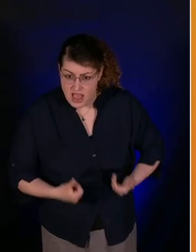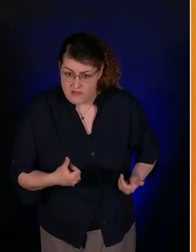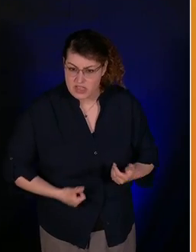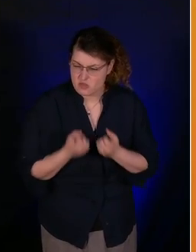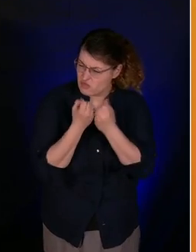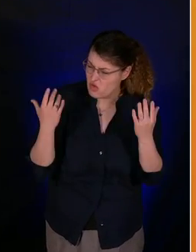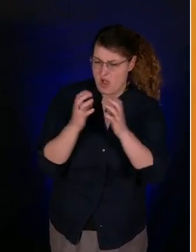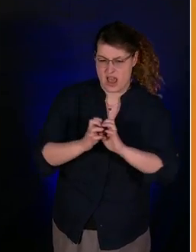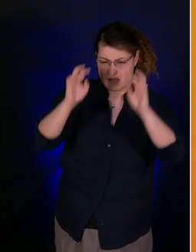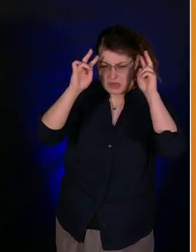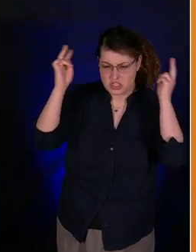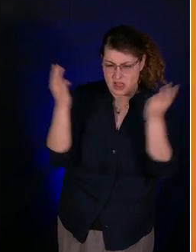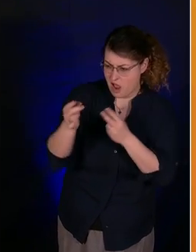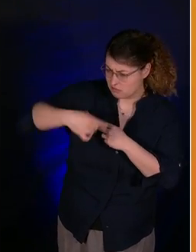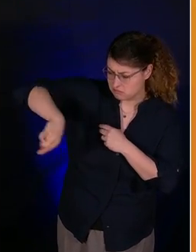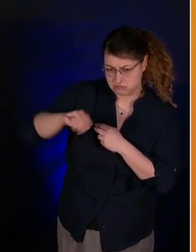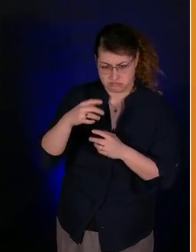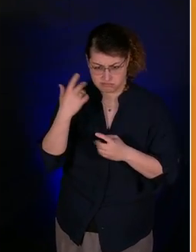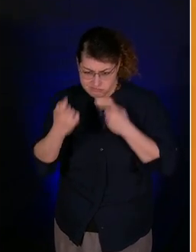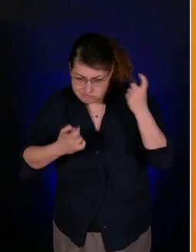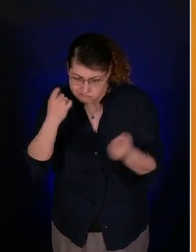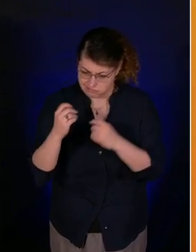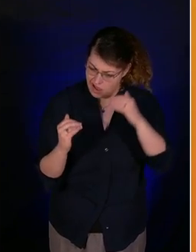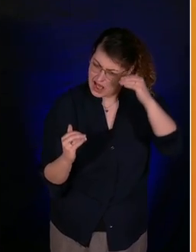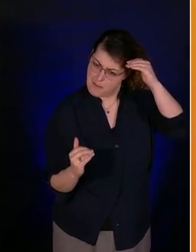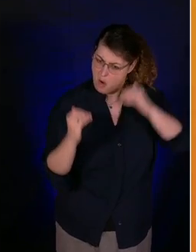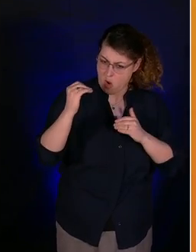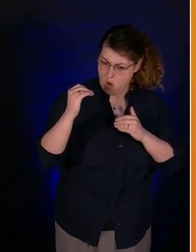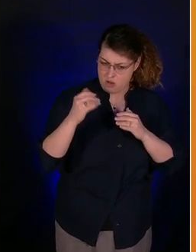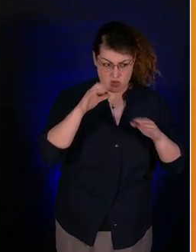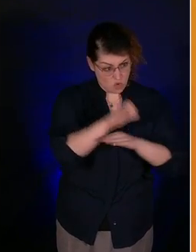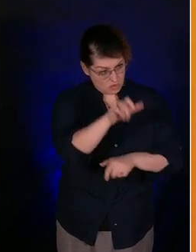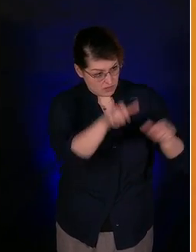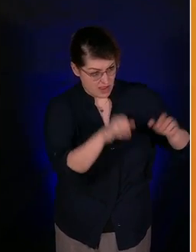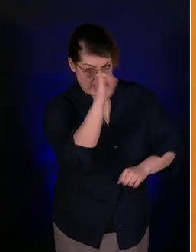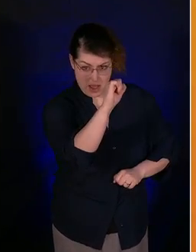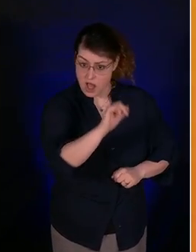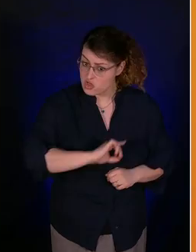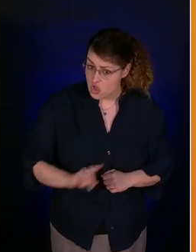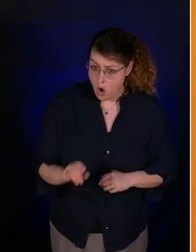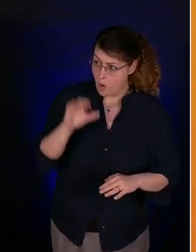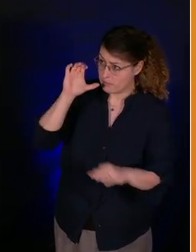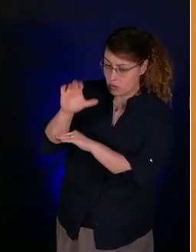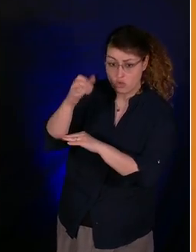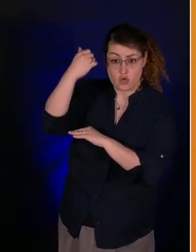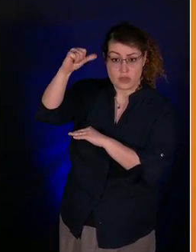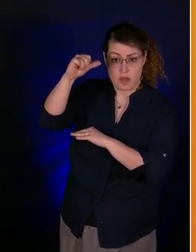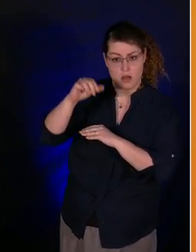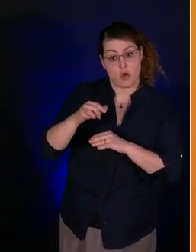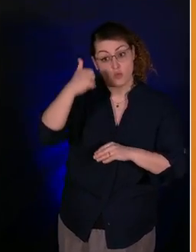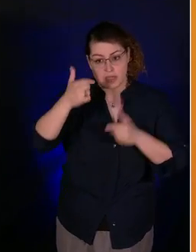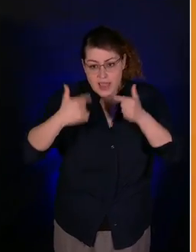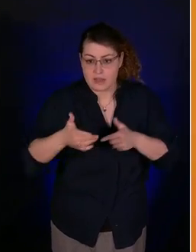AG, construisent le rapport de force, non pas contre des camarades, mais contre notre seul ennemi, celui